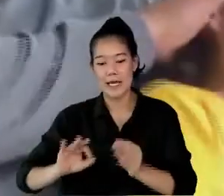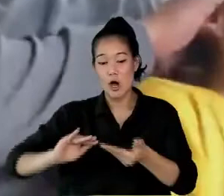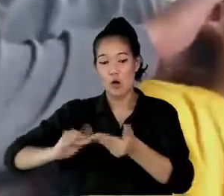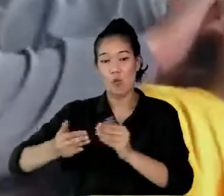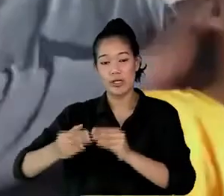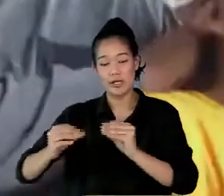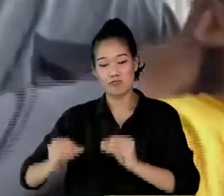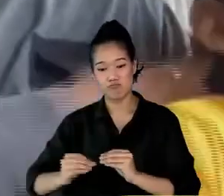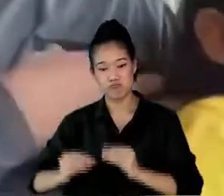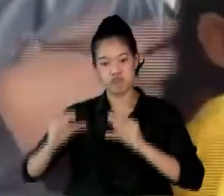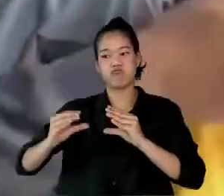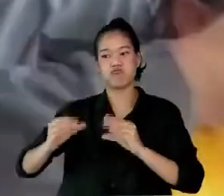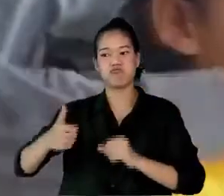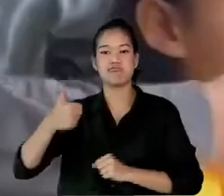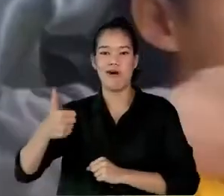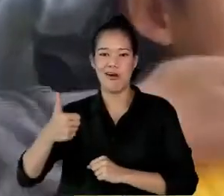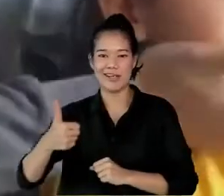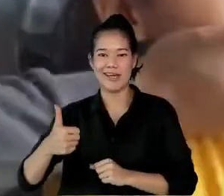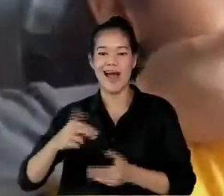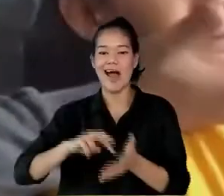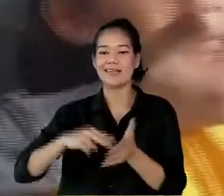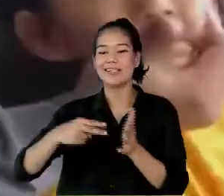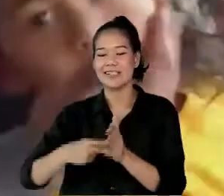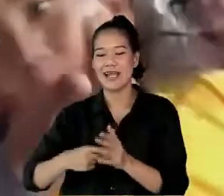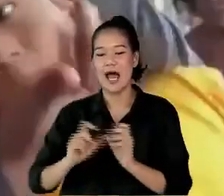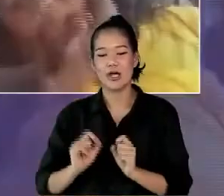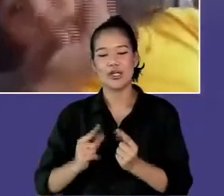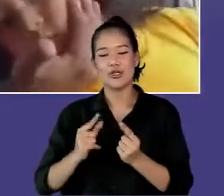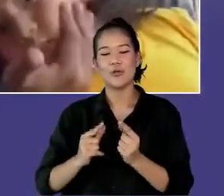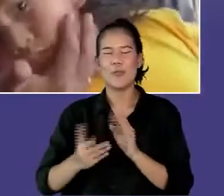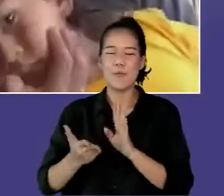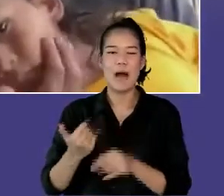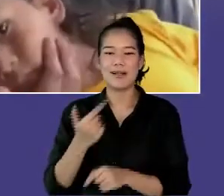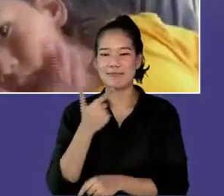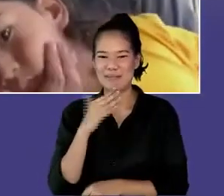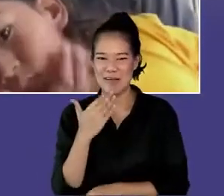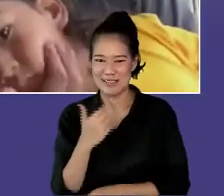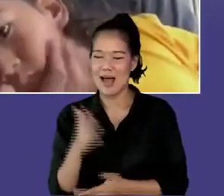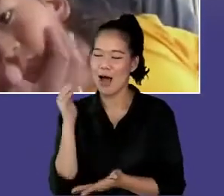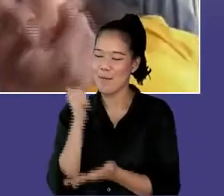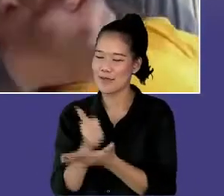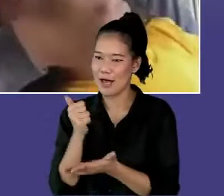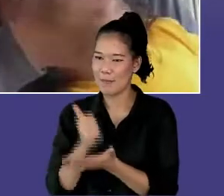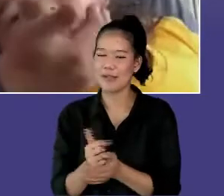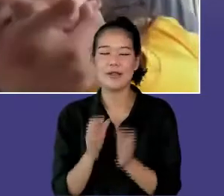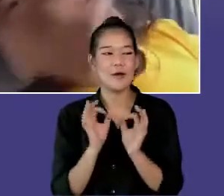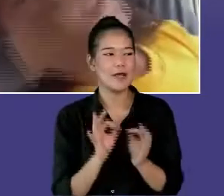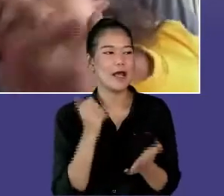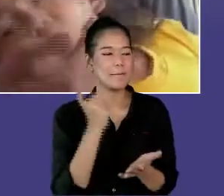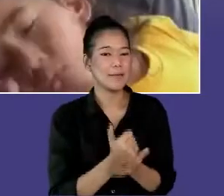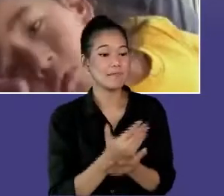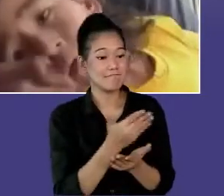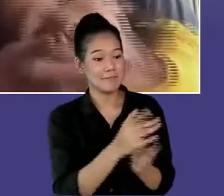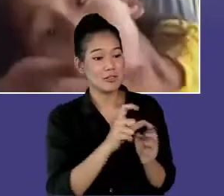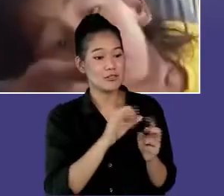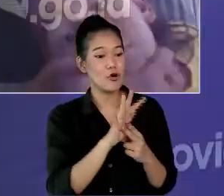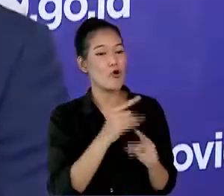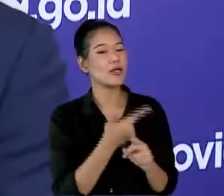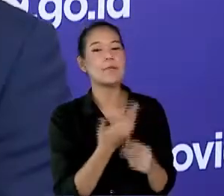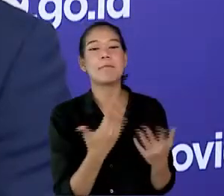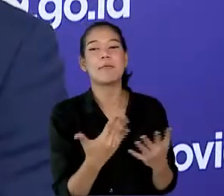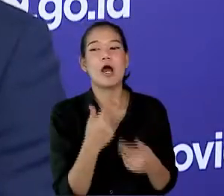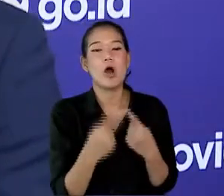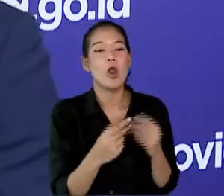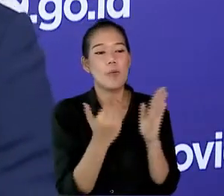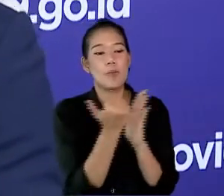bisa cepat terlaksana dan kita bisa menikmati hidup normal lagi. Amin, amin, amin. Amin, amin. Oke, saya kembali ke Mas Soni sekarang. Ini